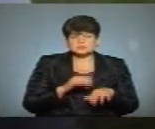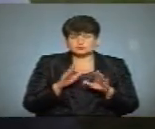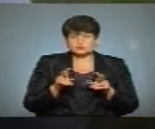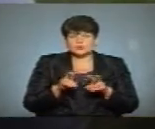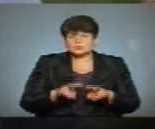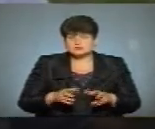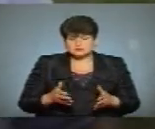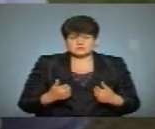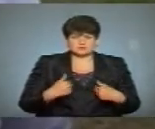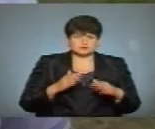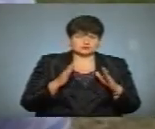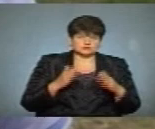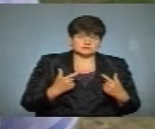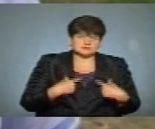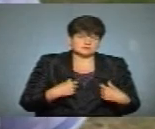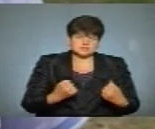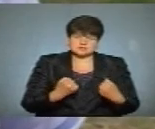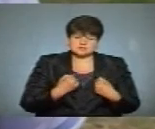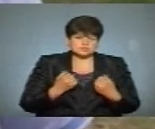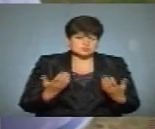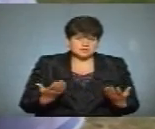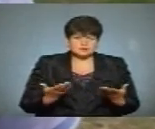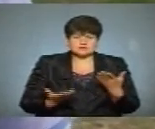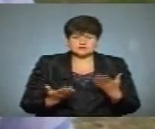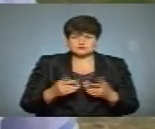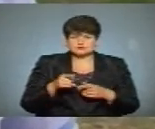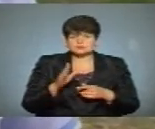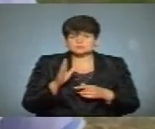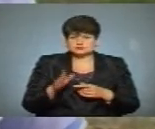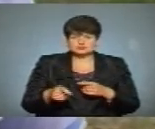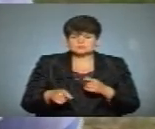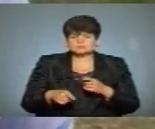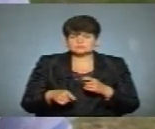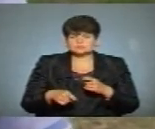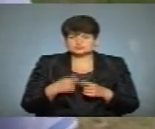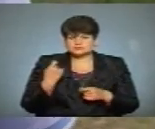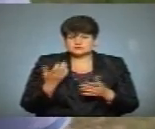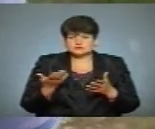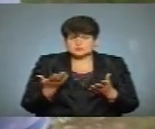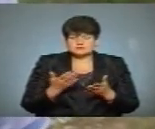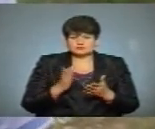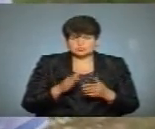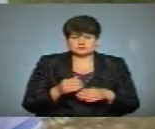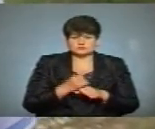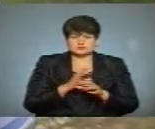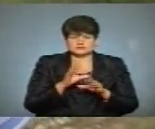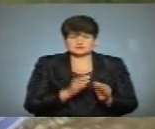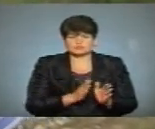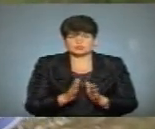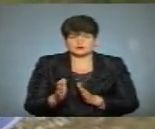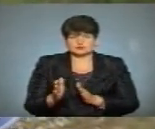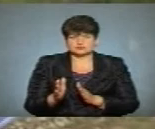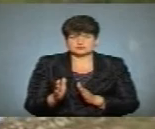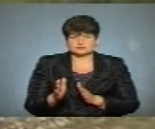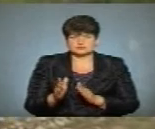розслідувати, ми будемо себе захищати. Тобто, якщо там якісь будуть неправомірні дії наші, ну, звичайно, будемо приводити все в порядок